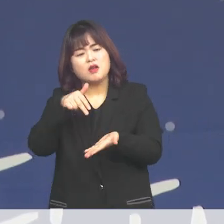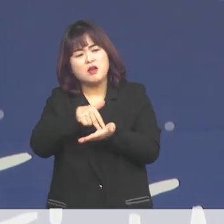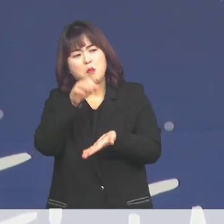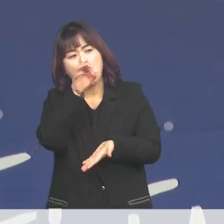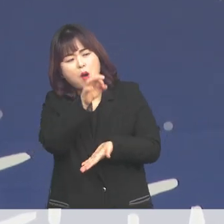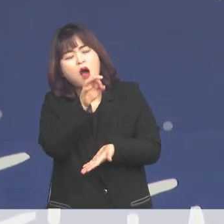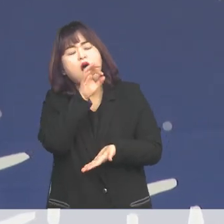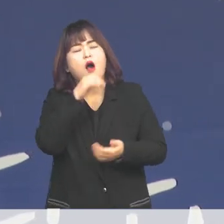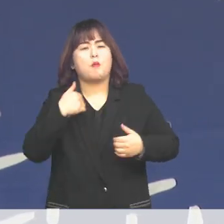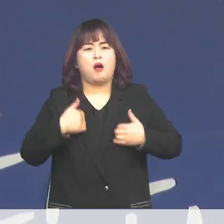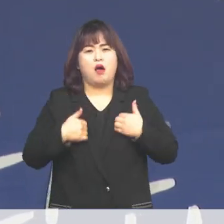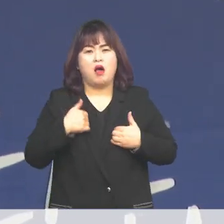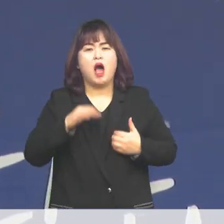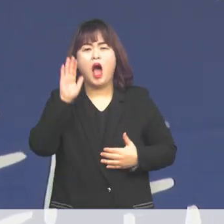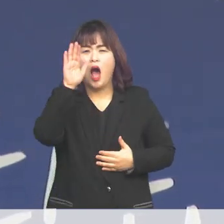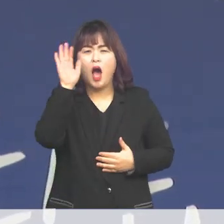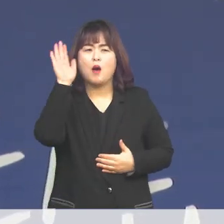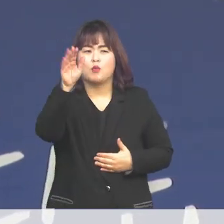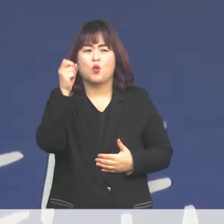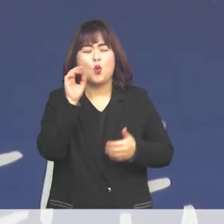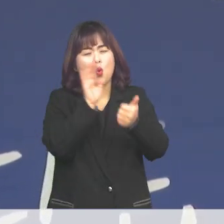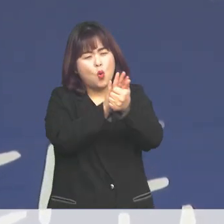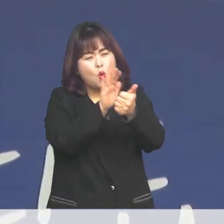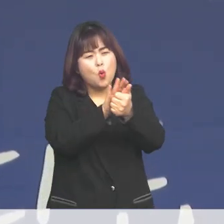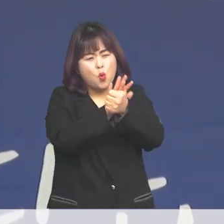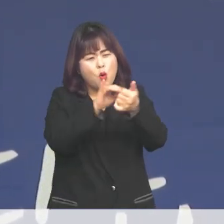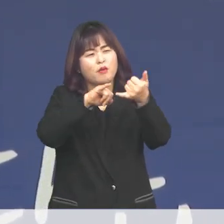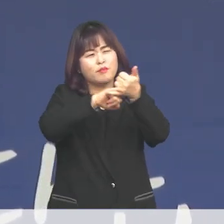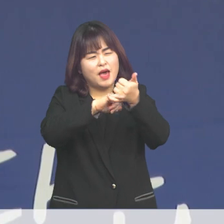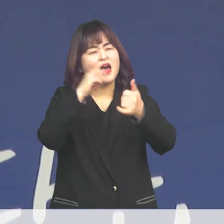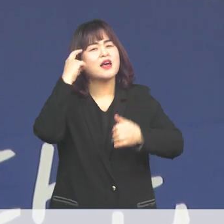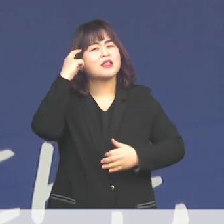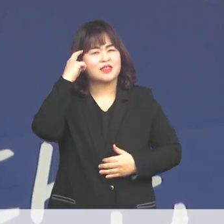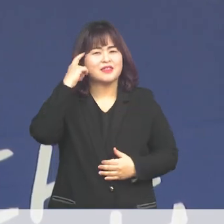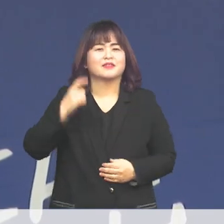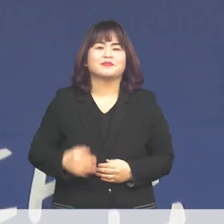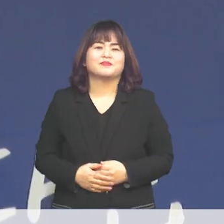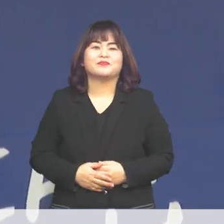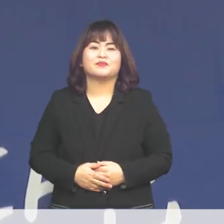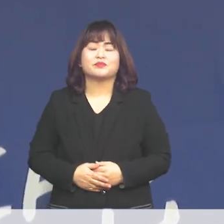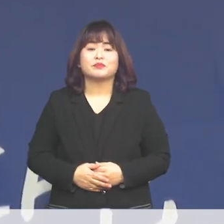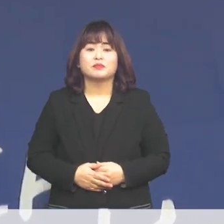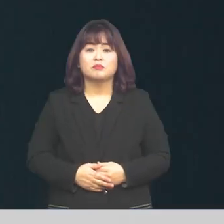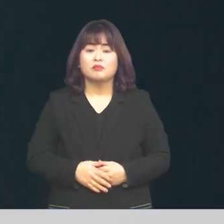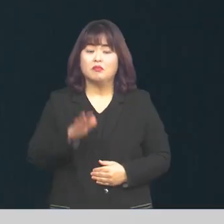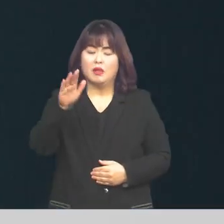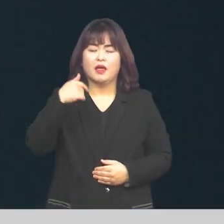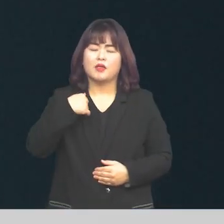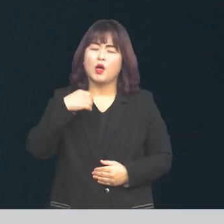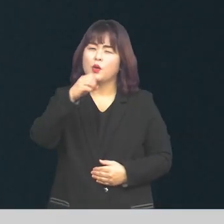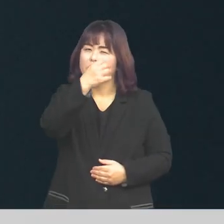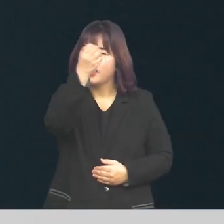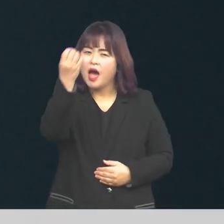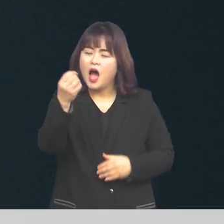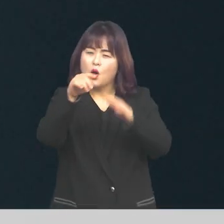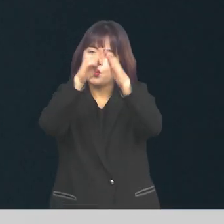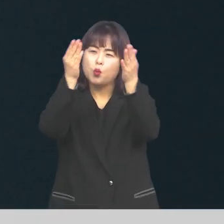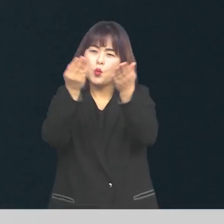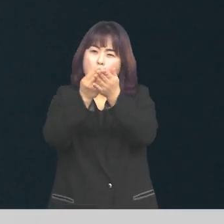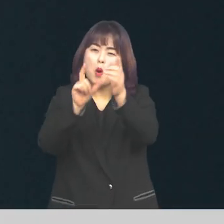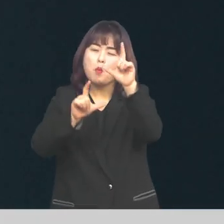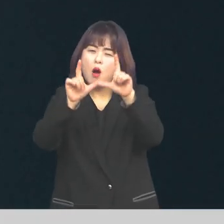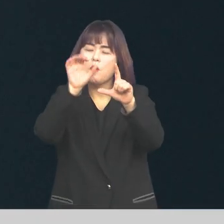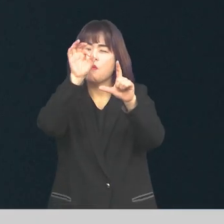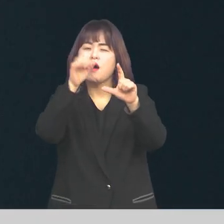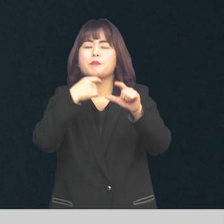시장으로서 정말 반갑고 앞으로도 계속 응원하고 지원하겠다는 생각을 하고 있습니다. 저는 보름달에